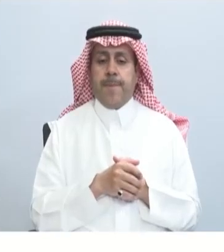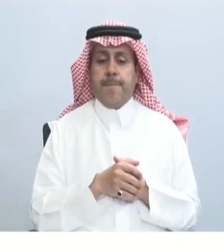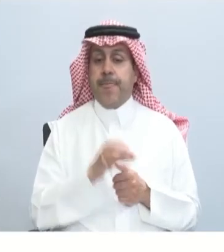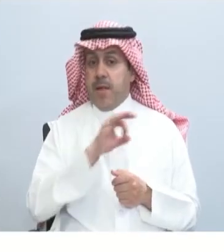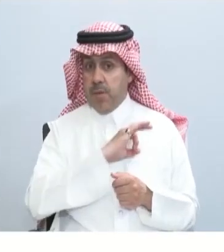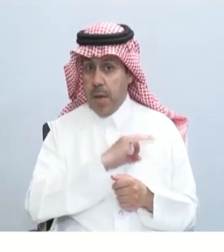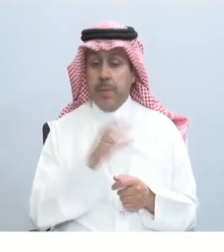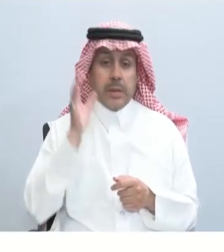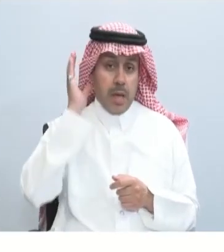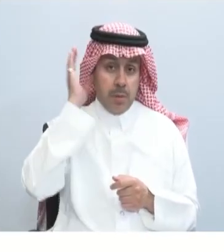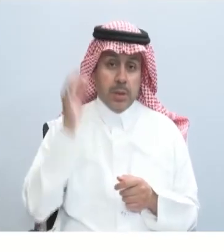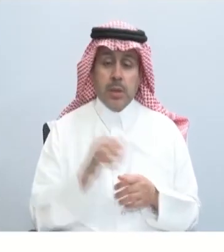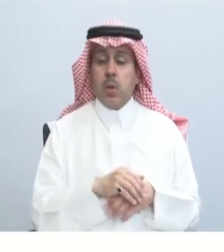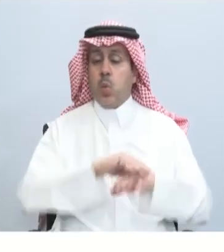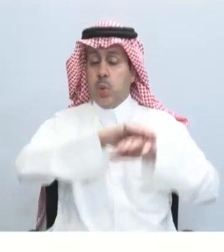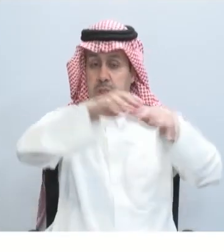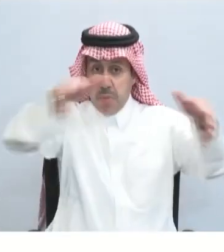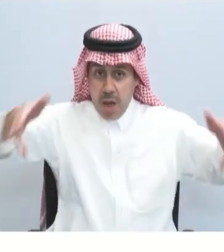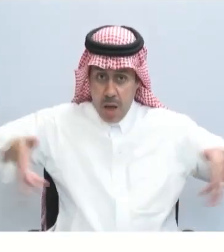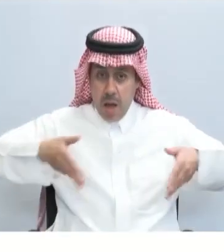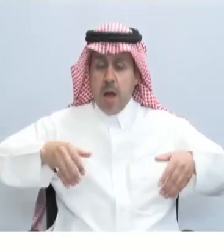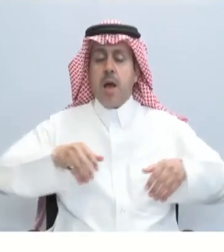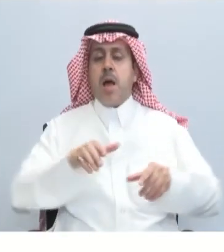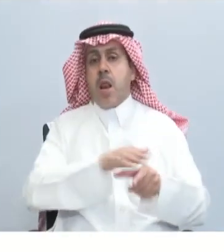محبه المدينه وجميع انحاء